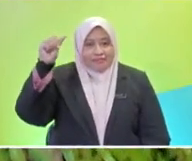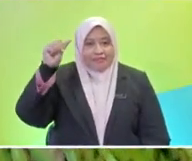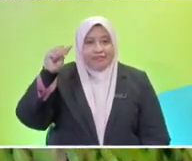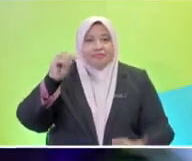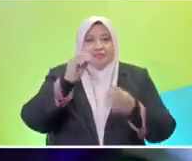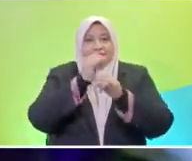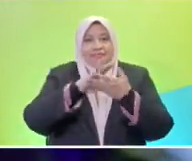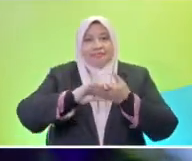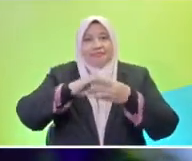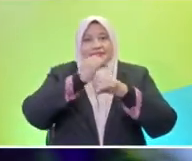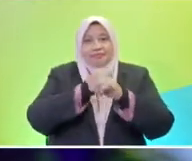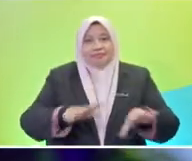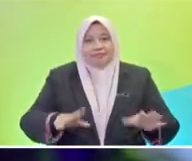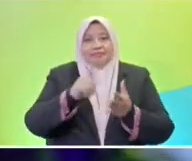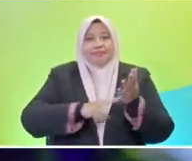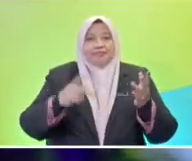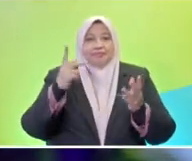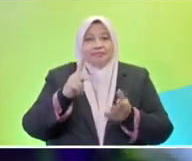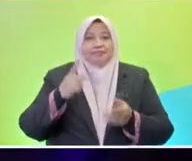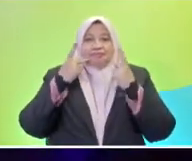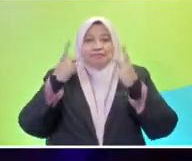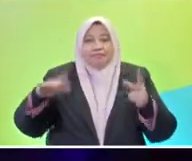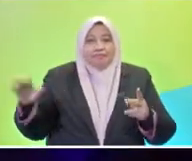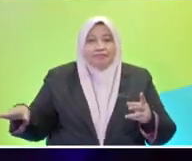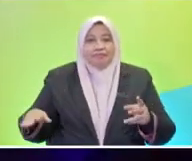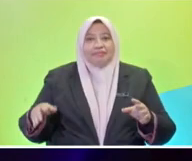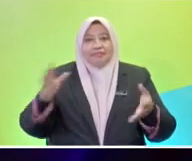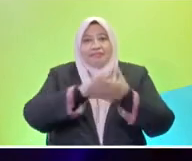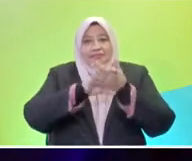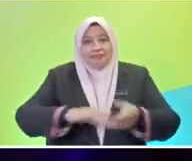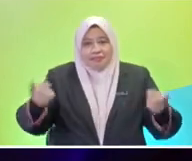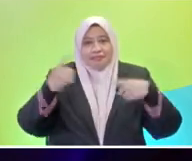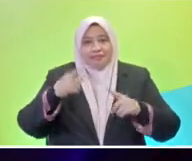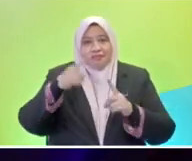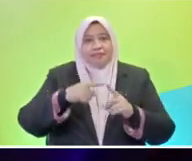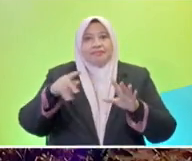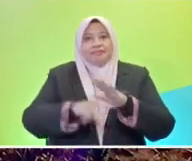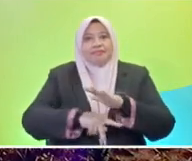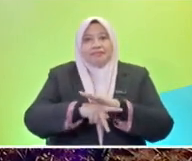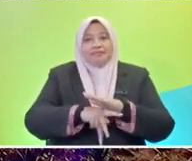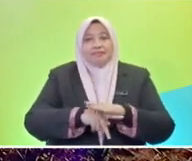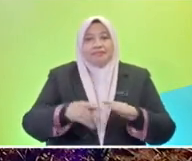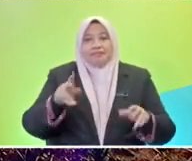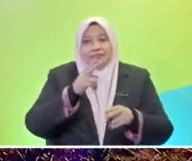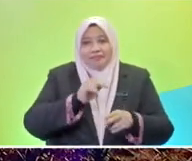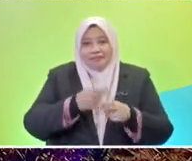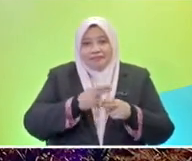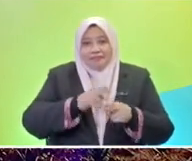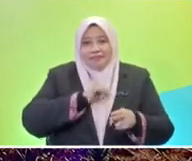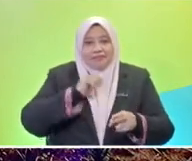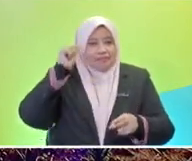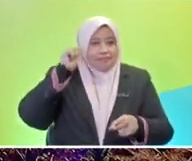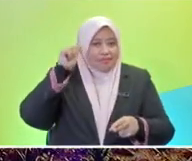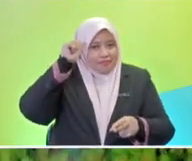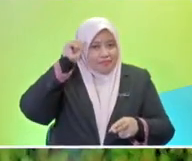Assalamualaikum, salam sejahtera. Apa khabar adik-adik semua? Selamat datang ke Prasekolah bersama dengan saya, Abang Akmal Nazri. Murid, apa khabar? Semua sihat